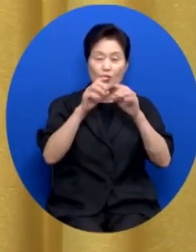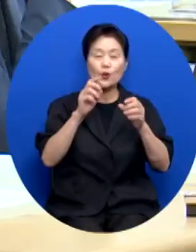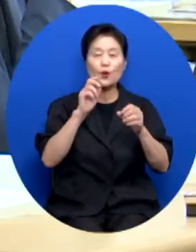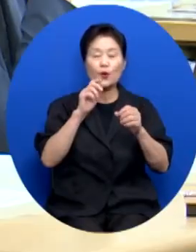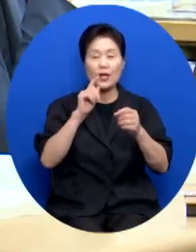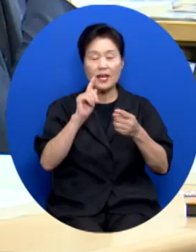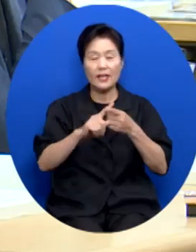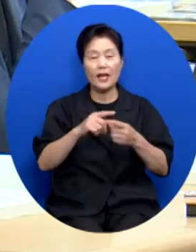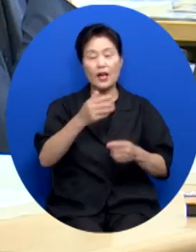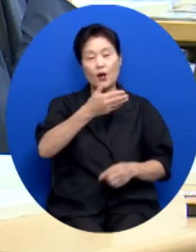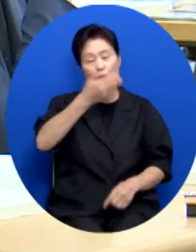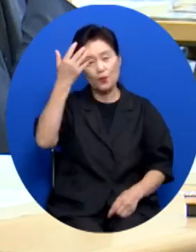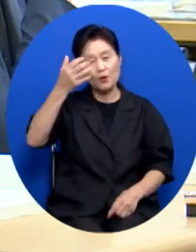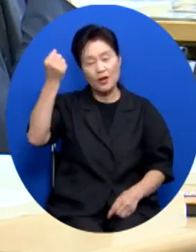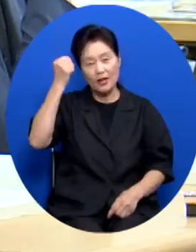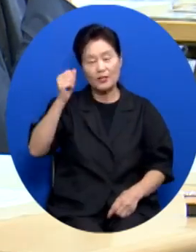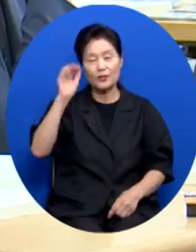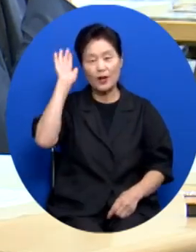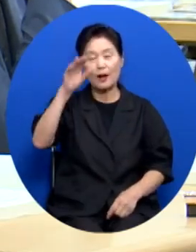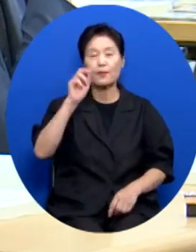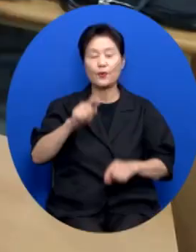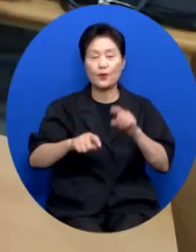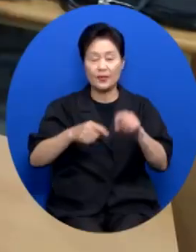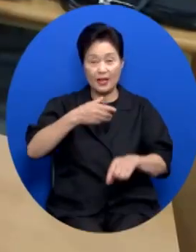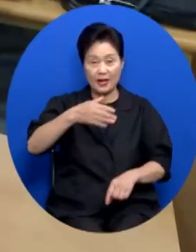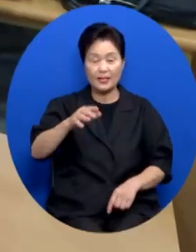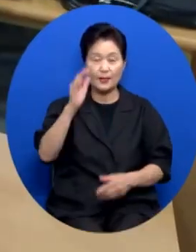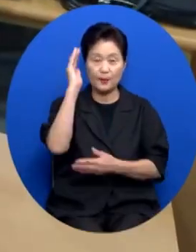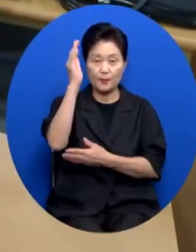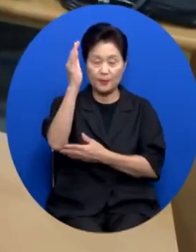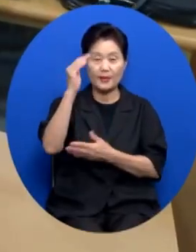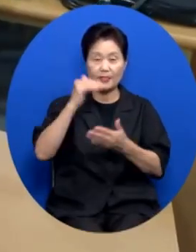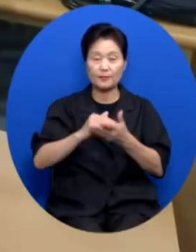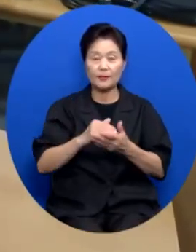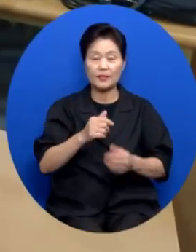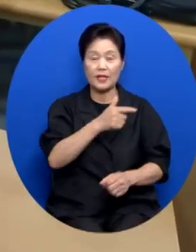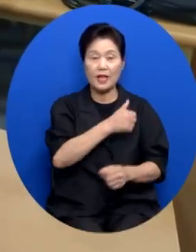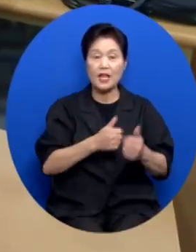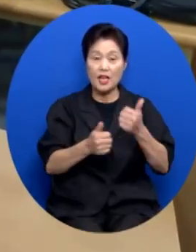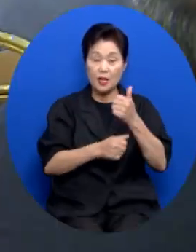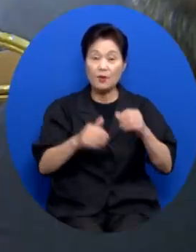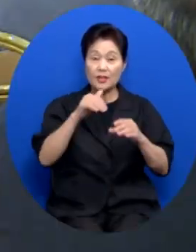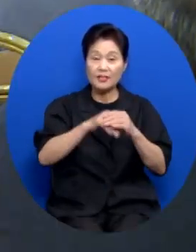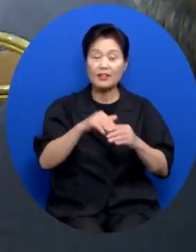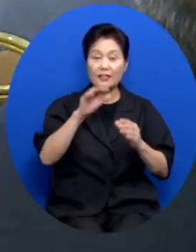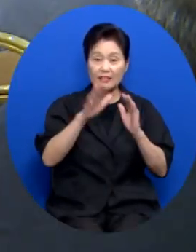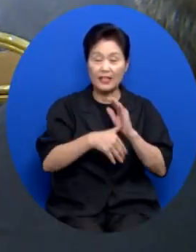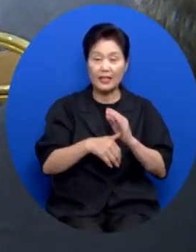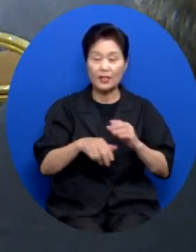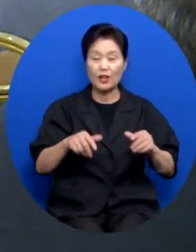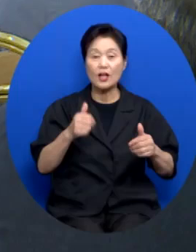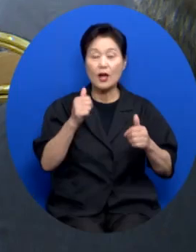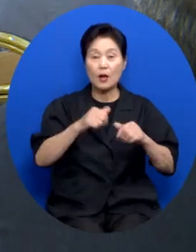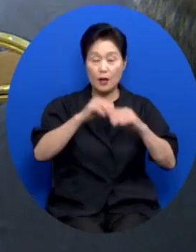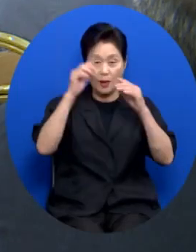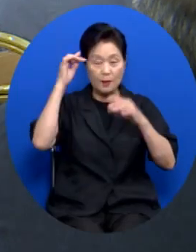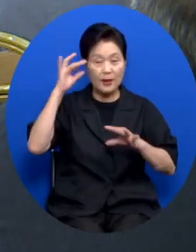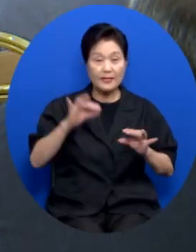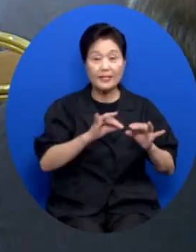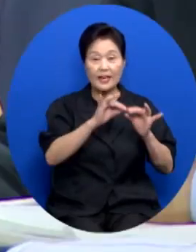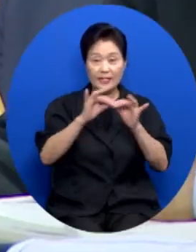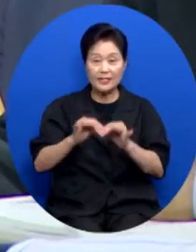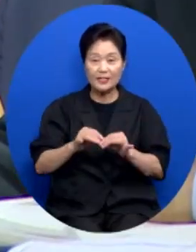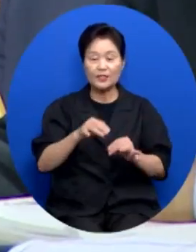앞으로 나아가자고 말씀을 전했습니다. 이어진 임원 선거에서는 총대들의 만장일치로 평강의 교회 박성국